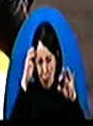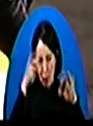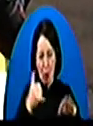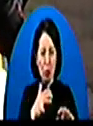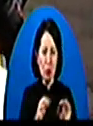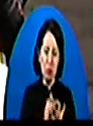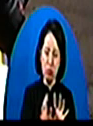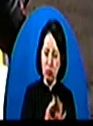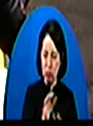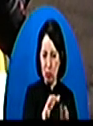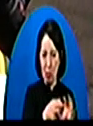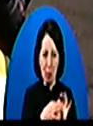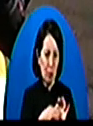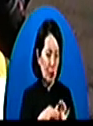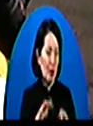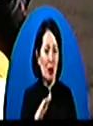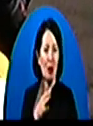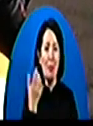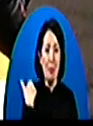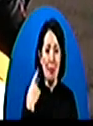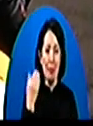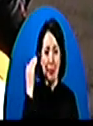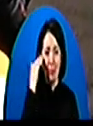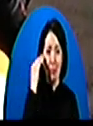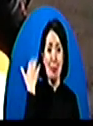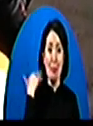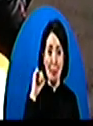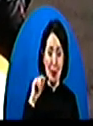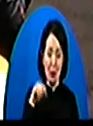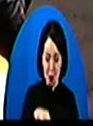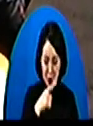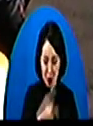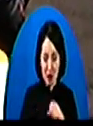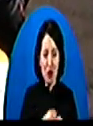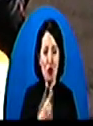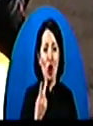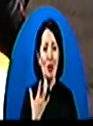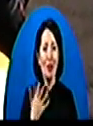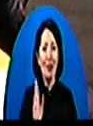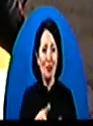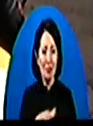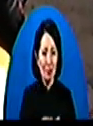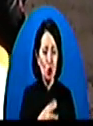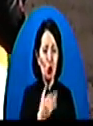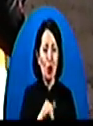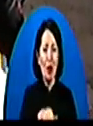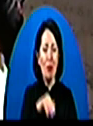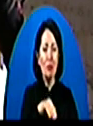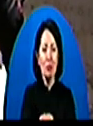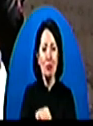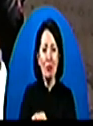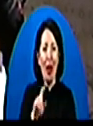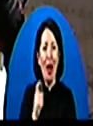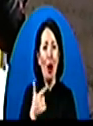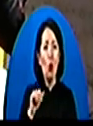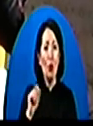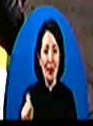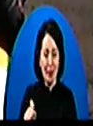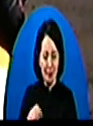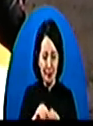байгалийн үзэгдэлтэй бид бол бас тулгарсан тий. Тэгэхээр энэ жил бол бид 25 шуудагаа бол агуулах. За айлуудын одоо